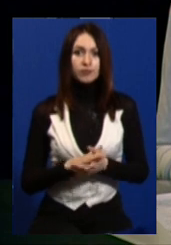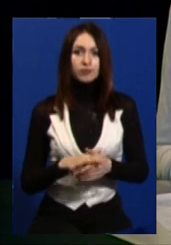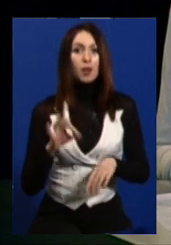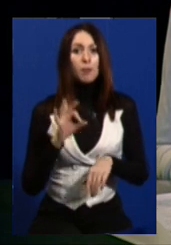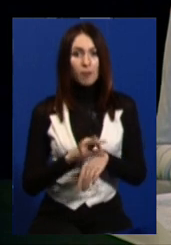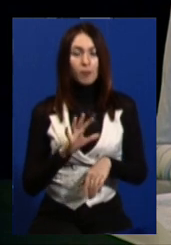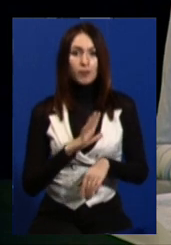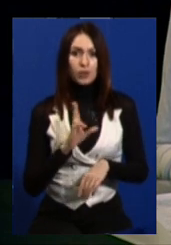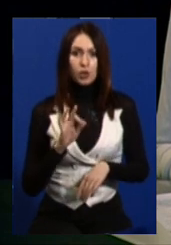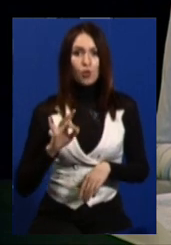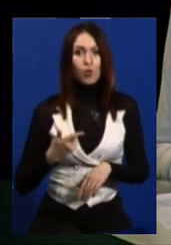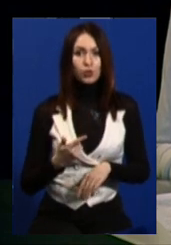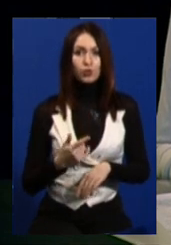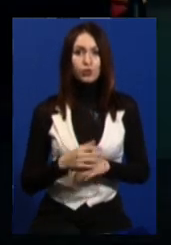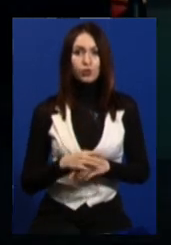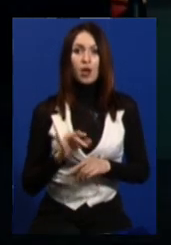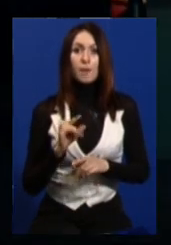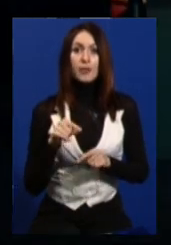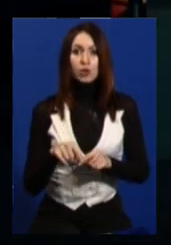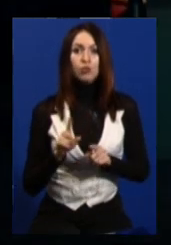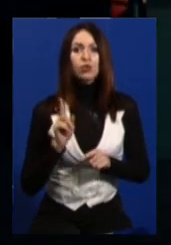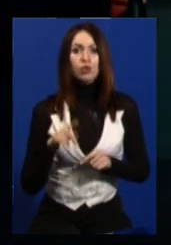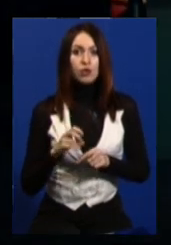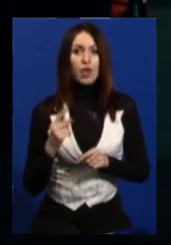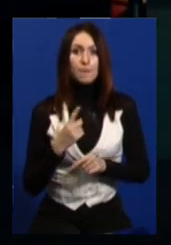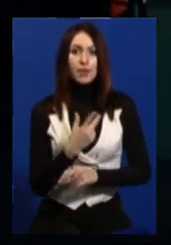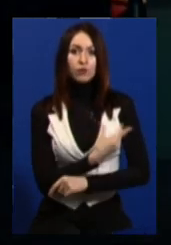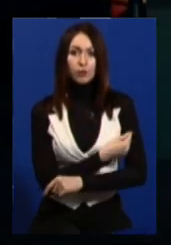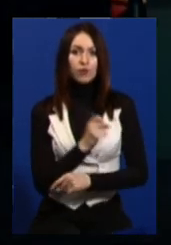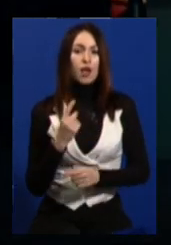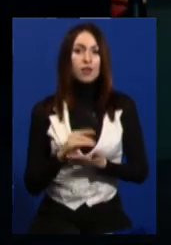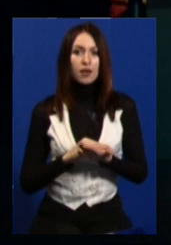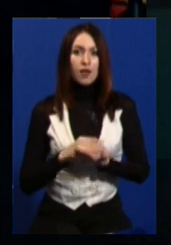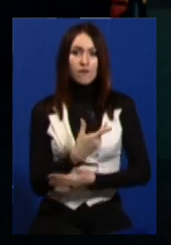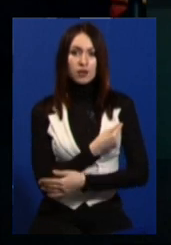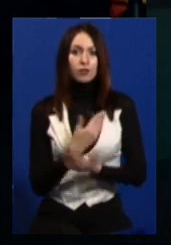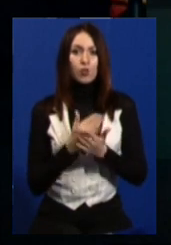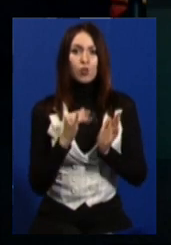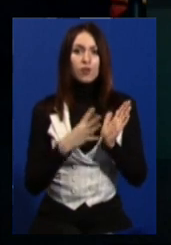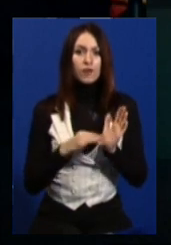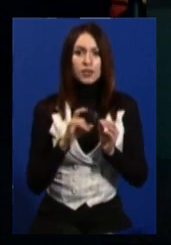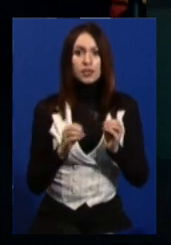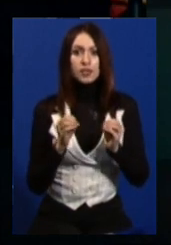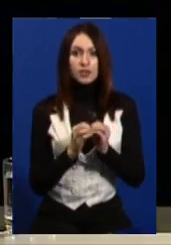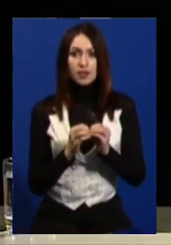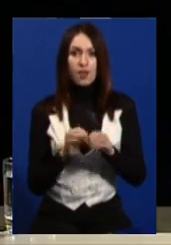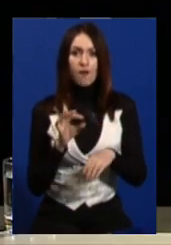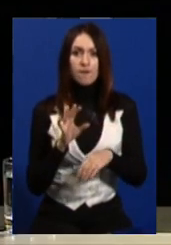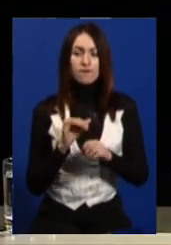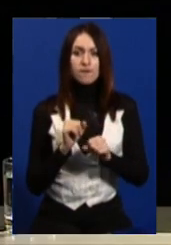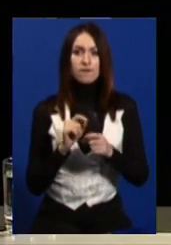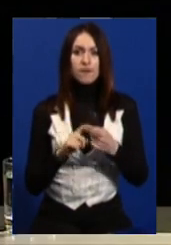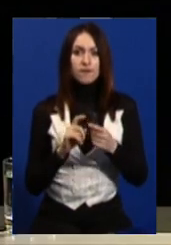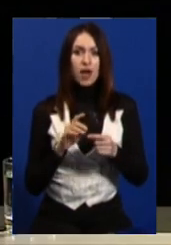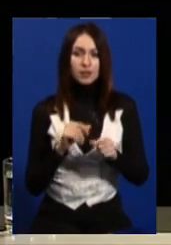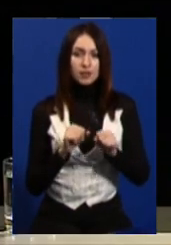болели корью. При том, что даже на первую прививку, на однократную вакцинацию, где-то у 9 из 10 вакцина дает защиту.